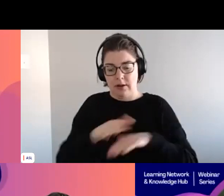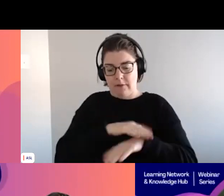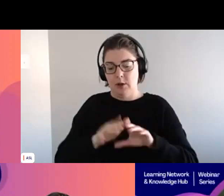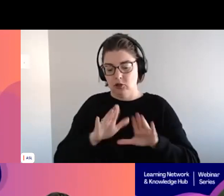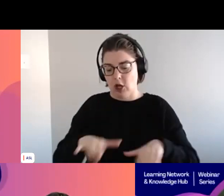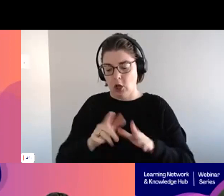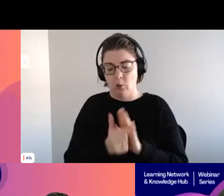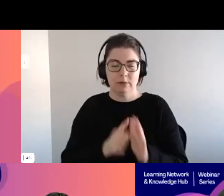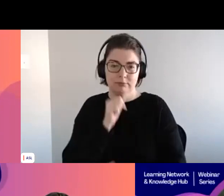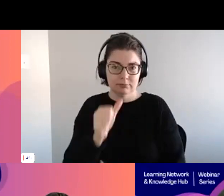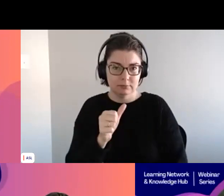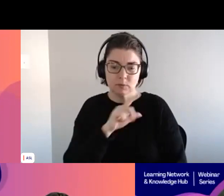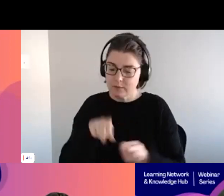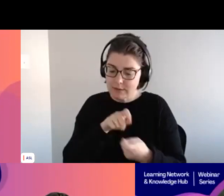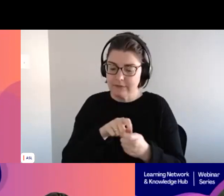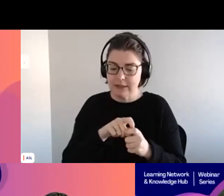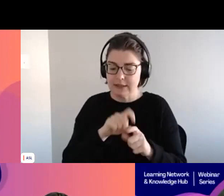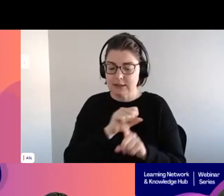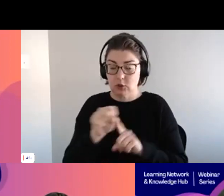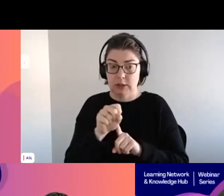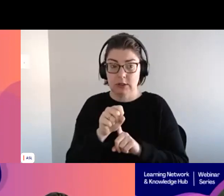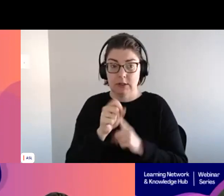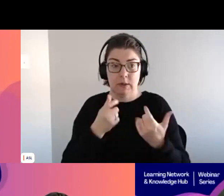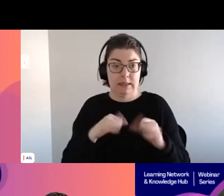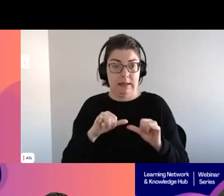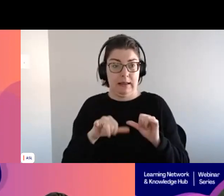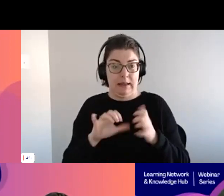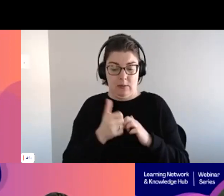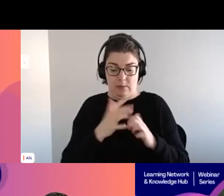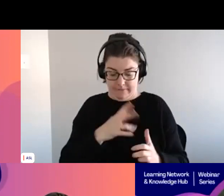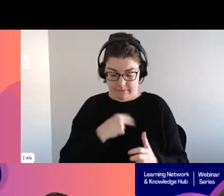de ces éléments ne sont pas couverts par donc